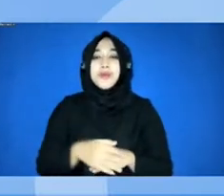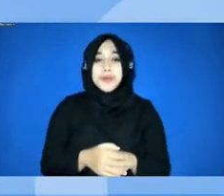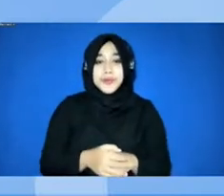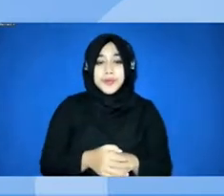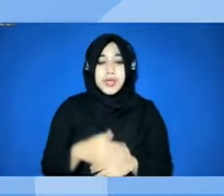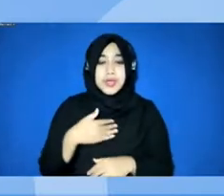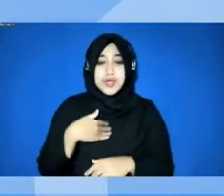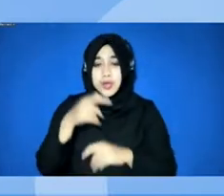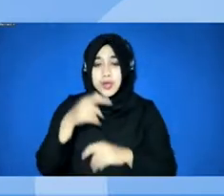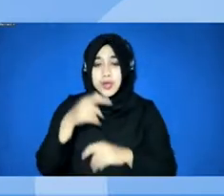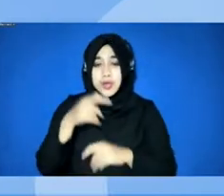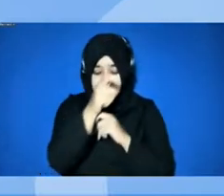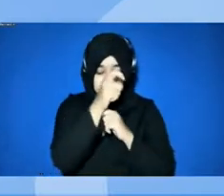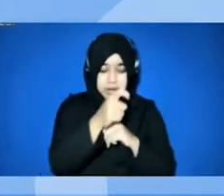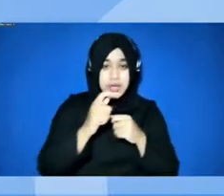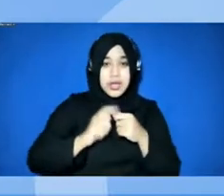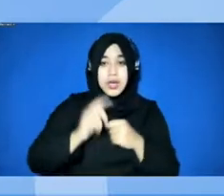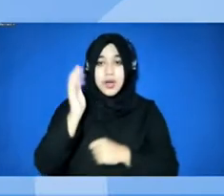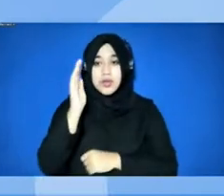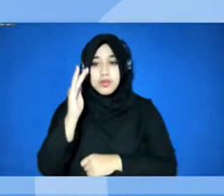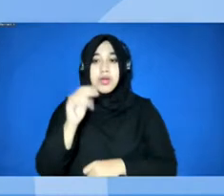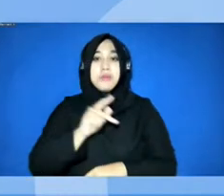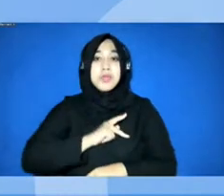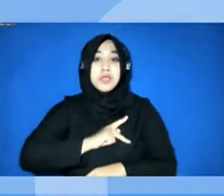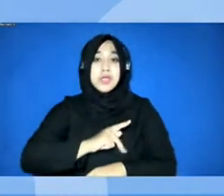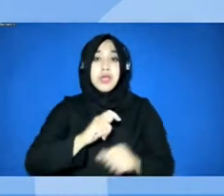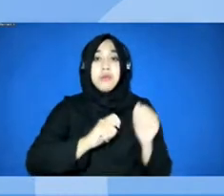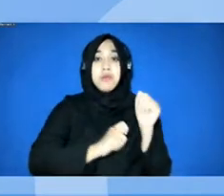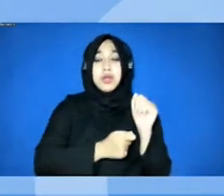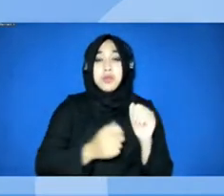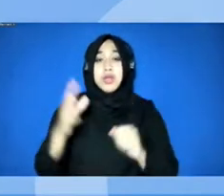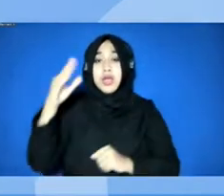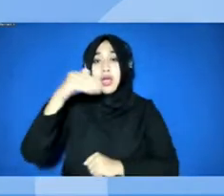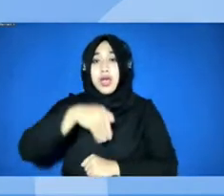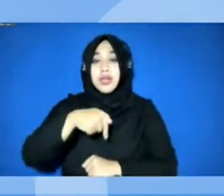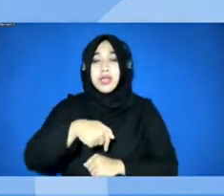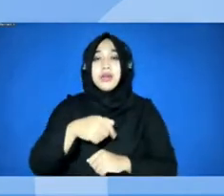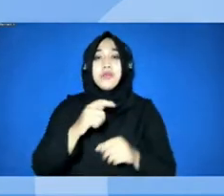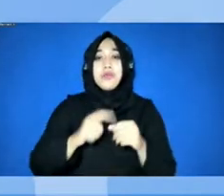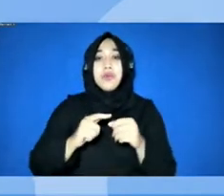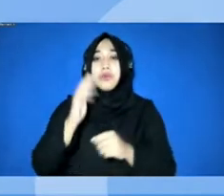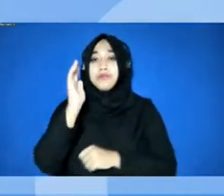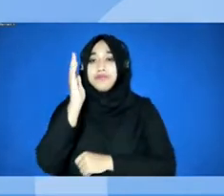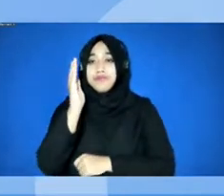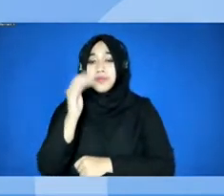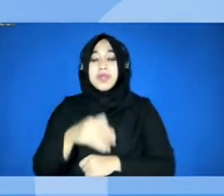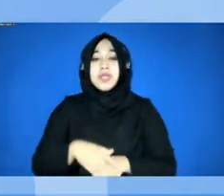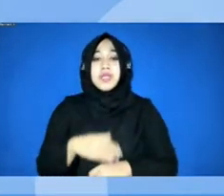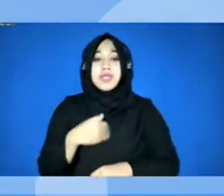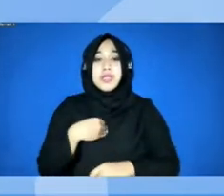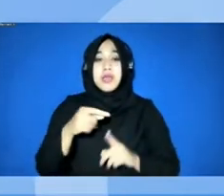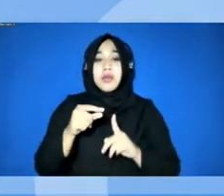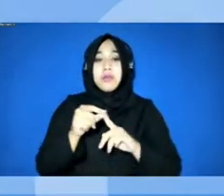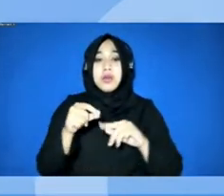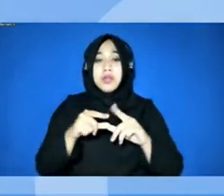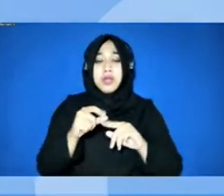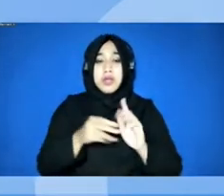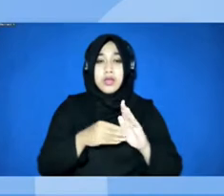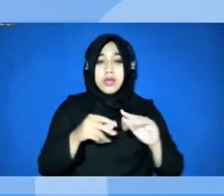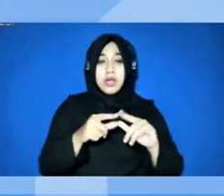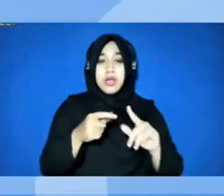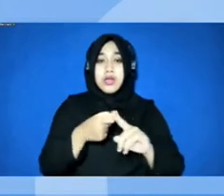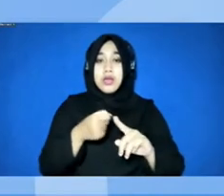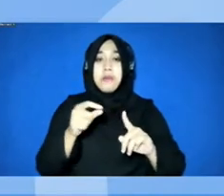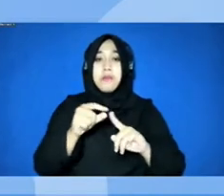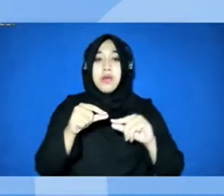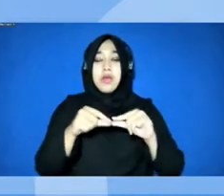hormati, narasumber, peserta, dan penanggap yang hadir pada webinar hari ini. Perkenalkan, saya Britania Astari dari Pandemic Talks.